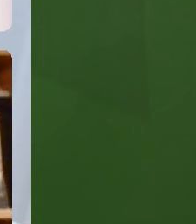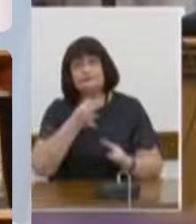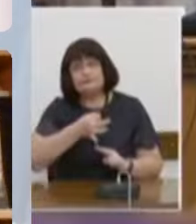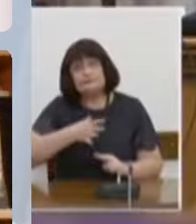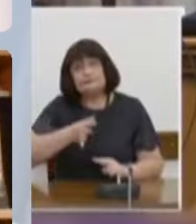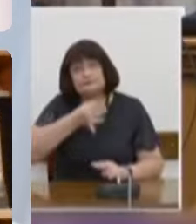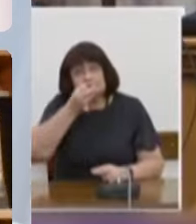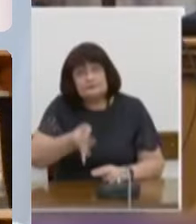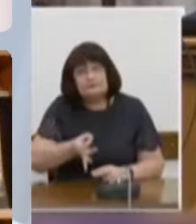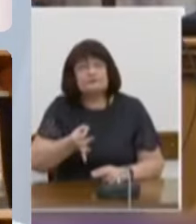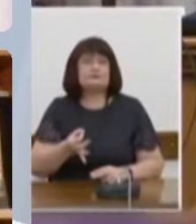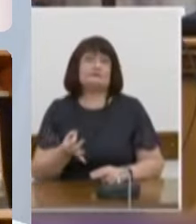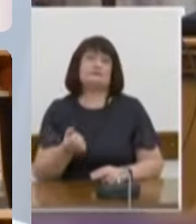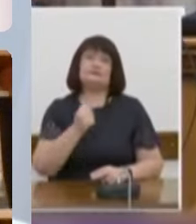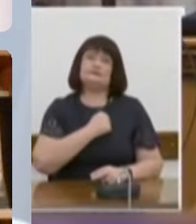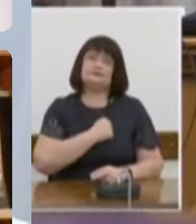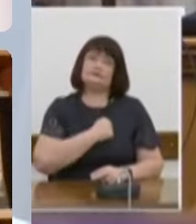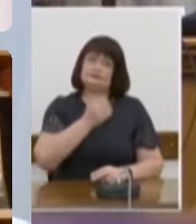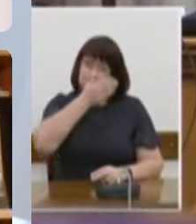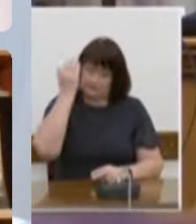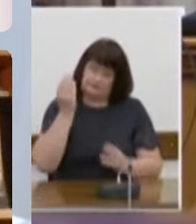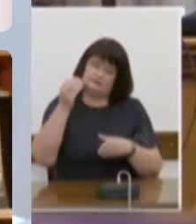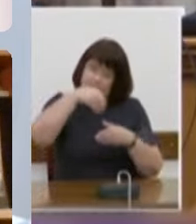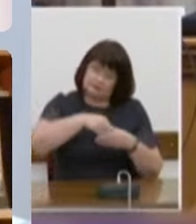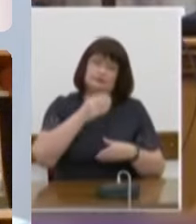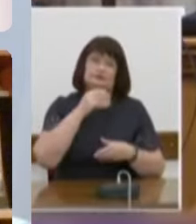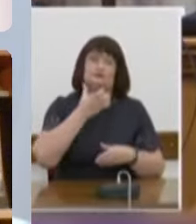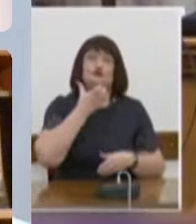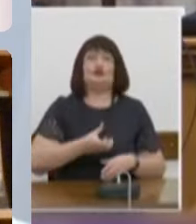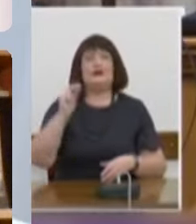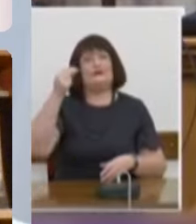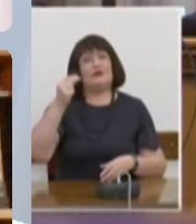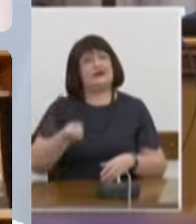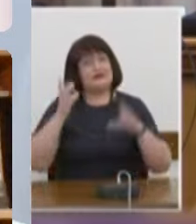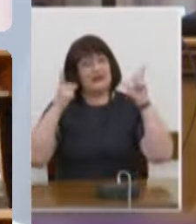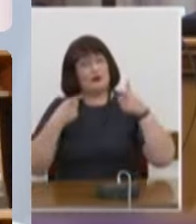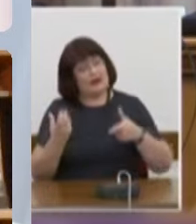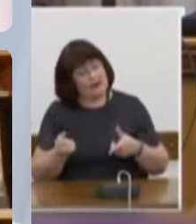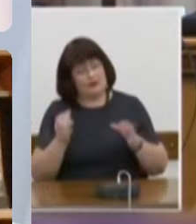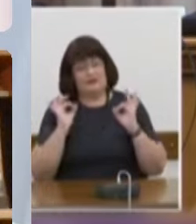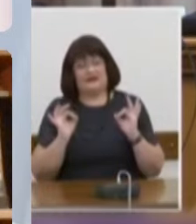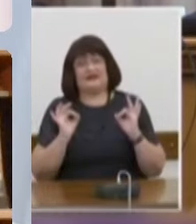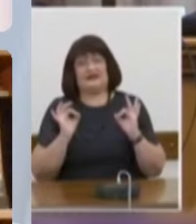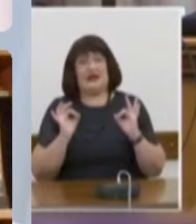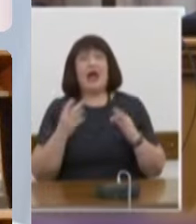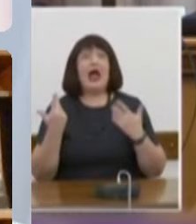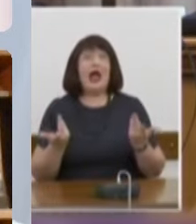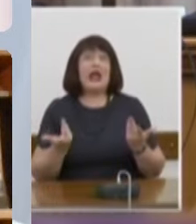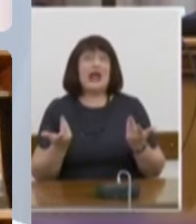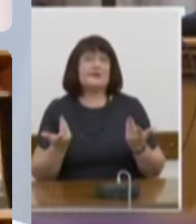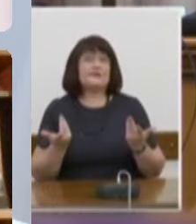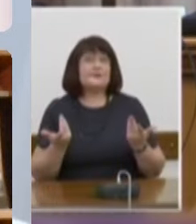τα νομικά βήματα, σημαίνει ότι κάτι κρύβει. Γιατί? Έχει κάνει τις κινήσεις με βάση